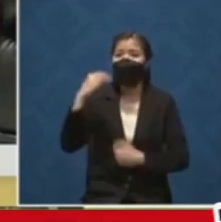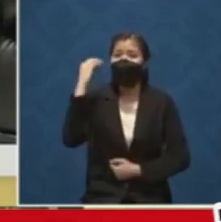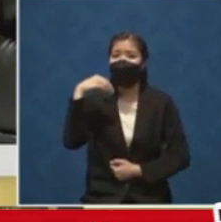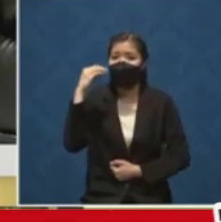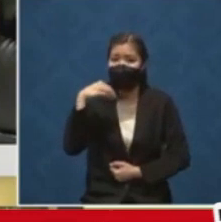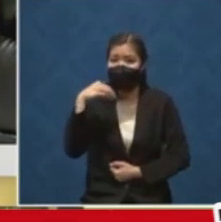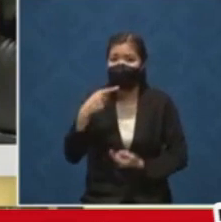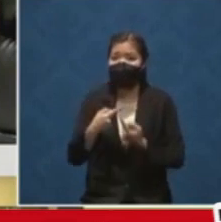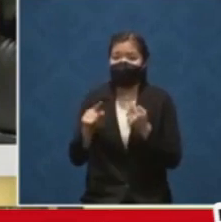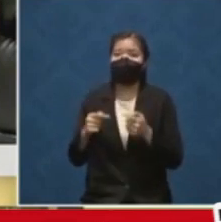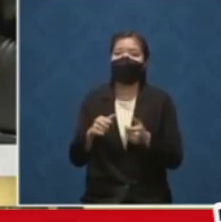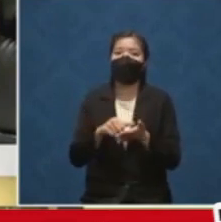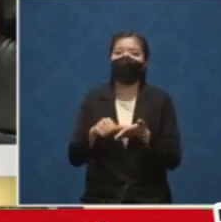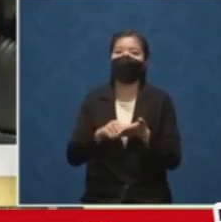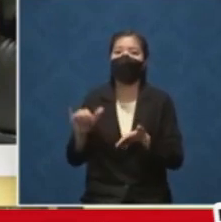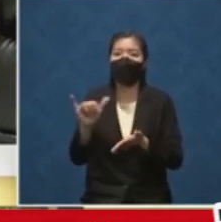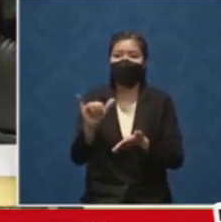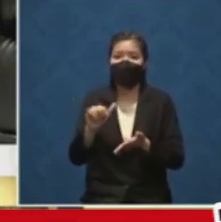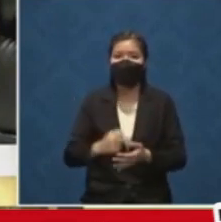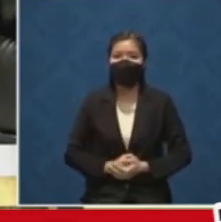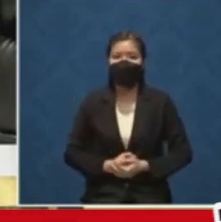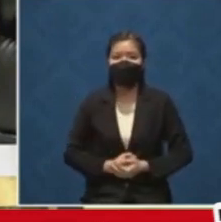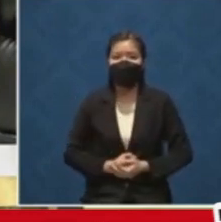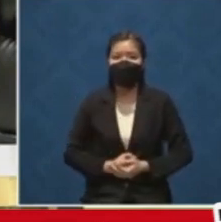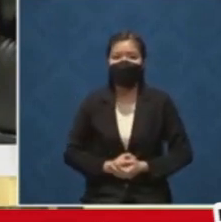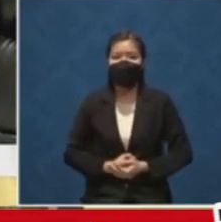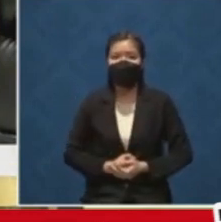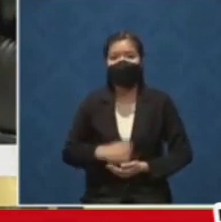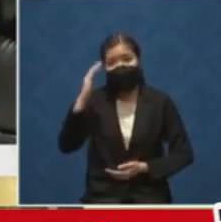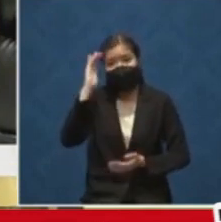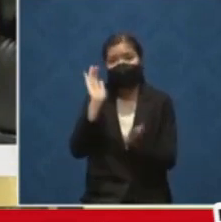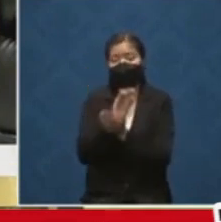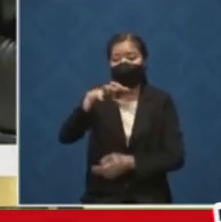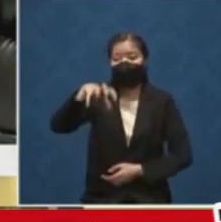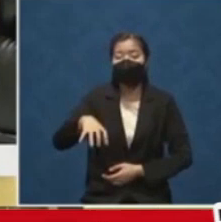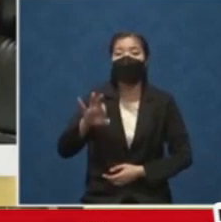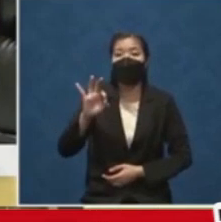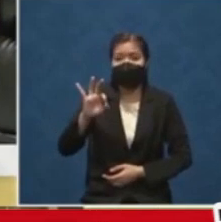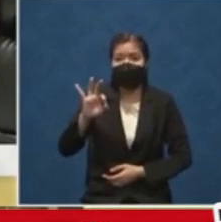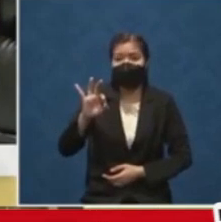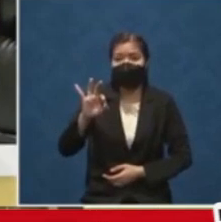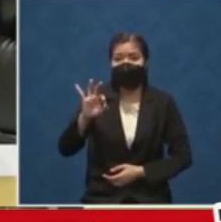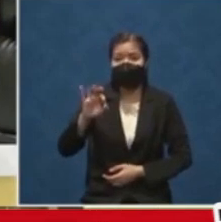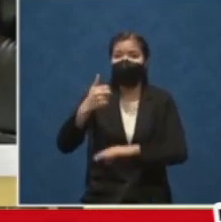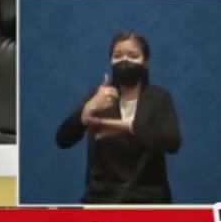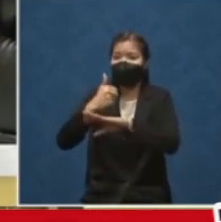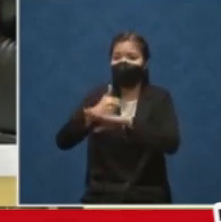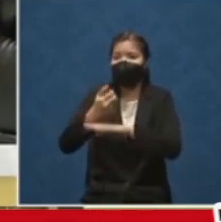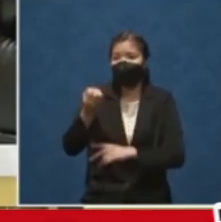ข่าว Manual of véag enforcedคอผู้ปญชาการเองผู้ปัชาการพ silk